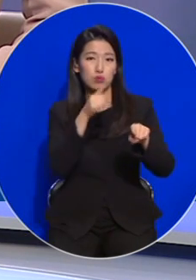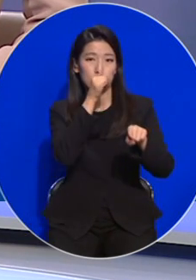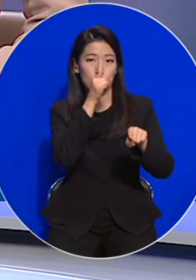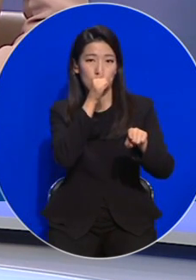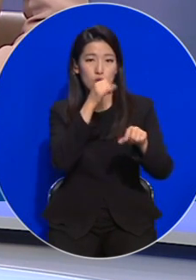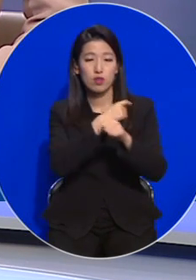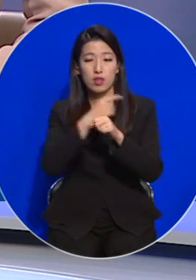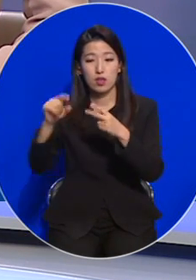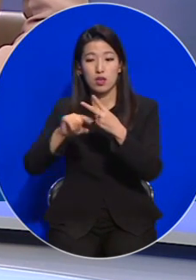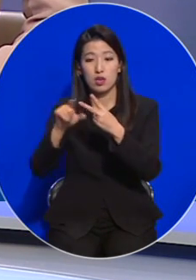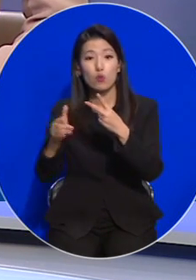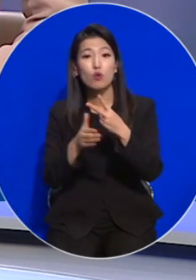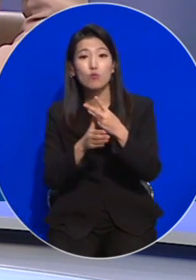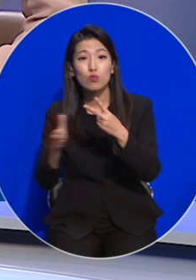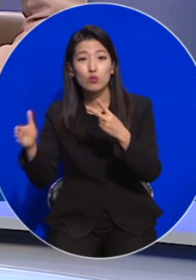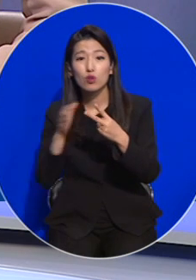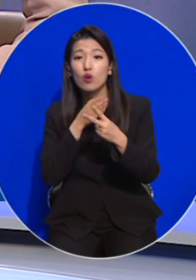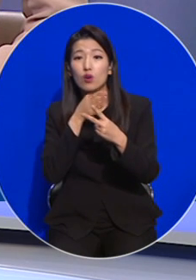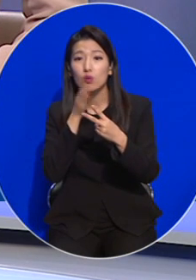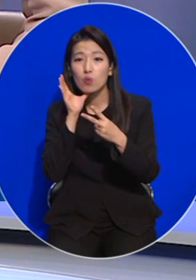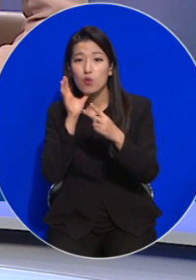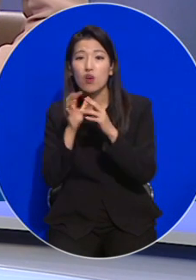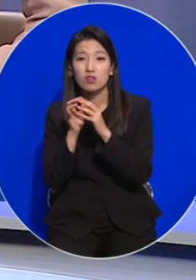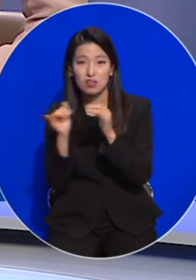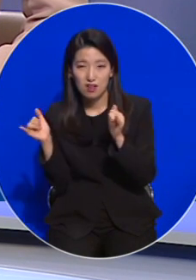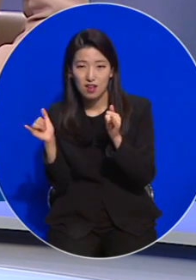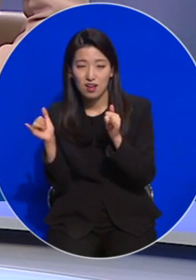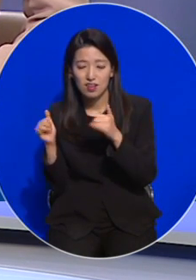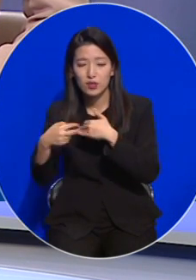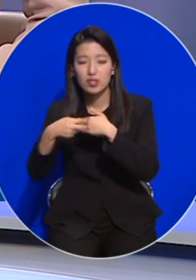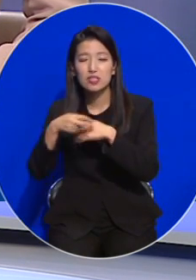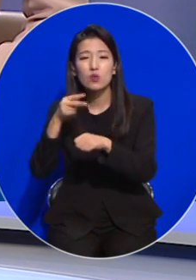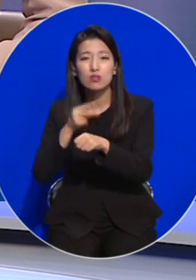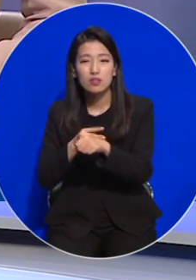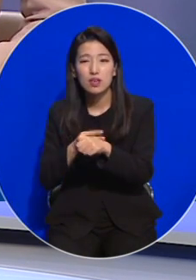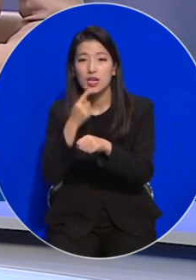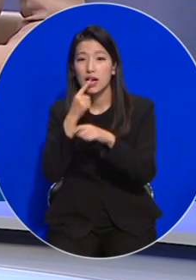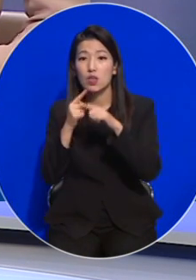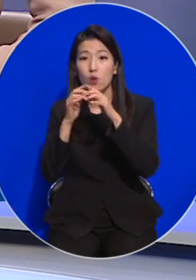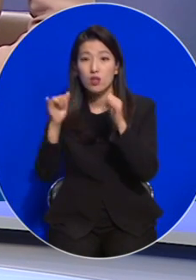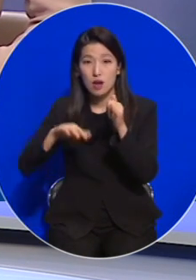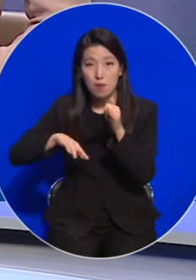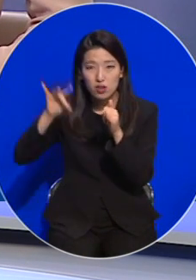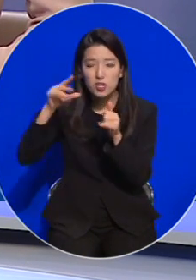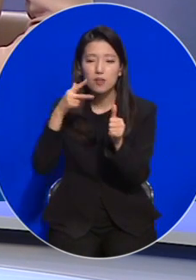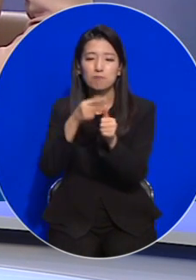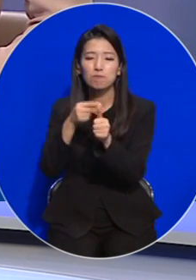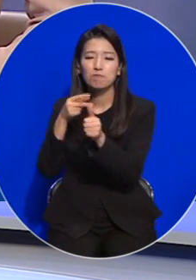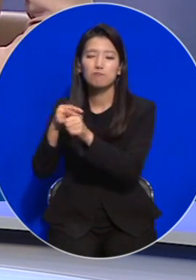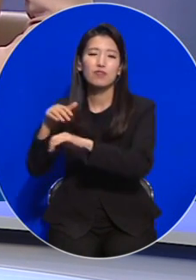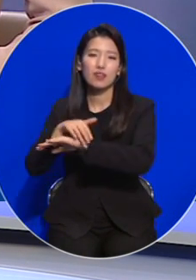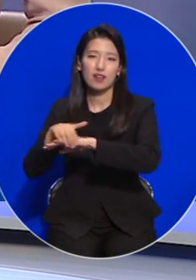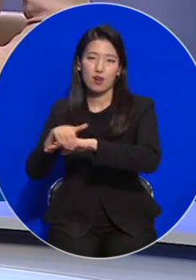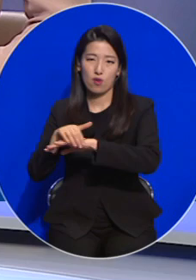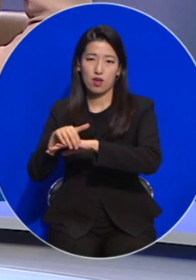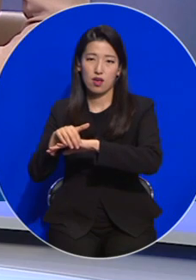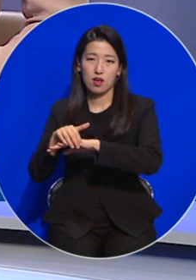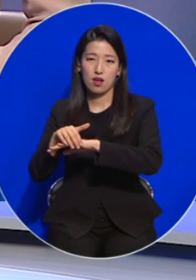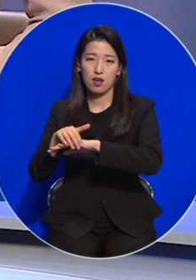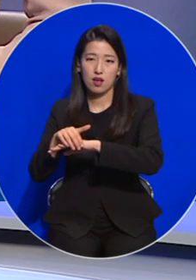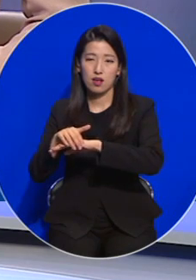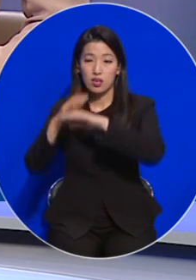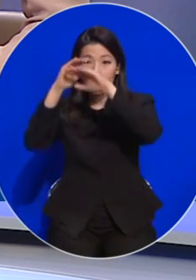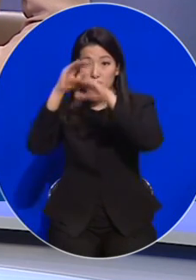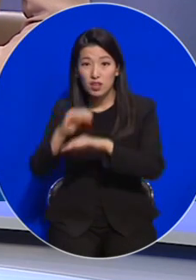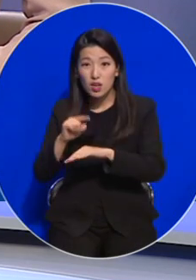2월부터 의료진과 고령자를 대상으로 한 백신 접종이 시작될 예정입니다. 네, 자세한 접종 계획은 다음 달